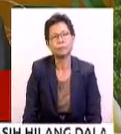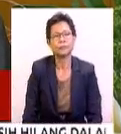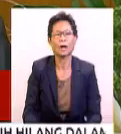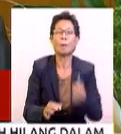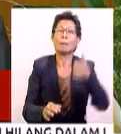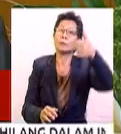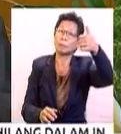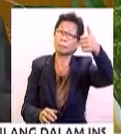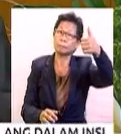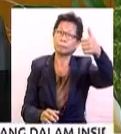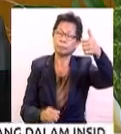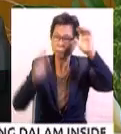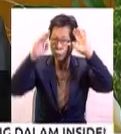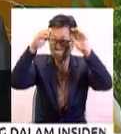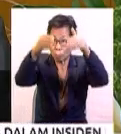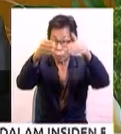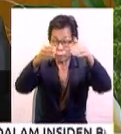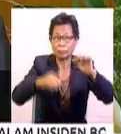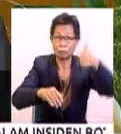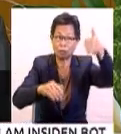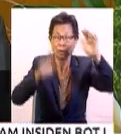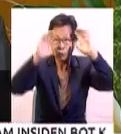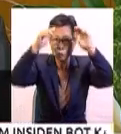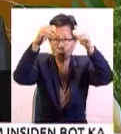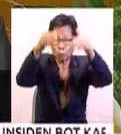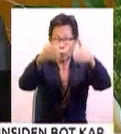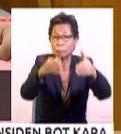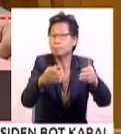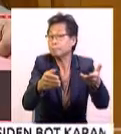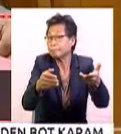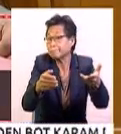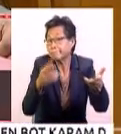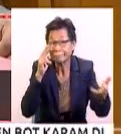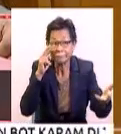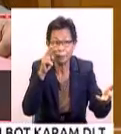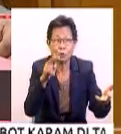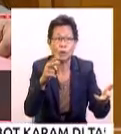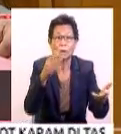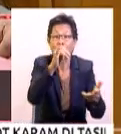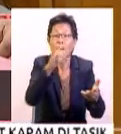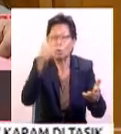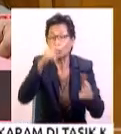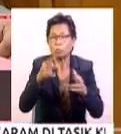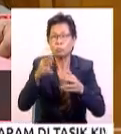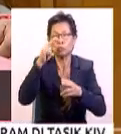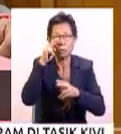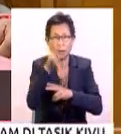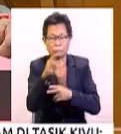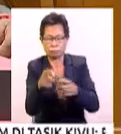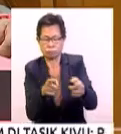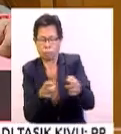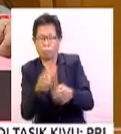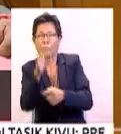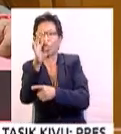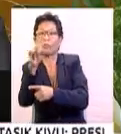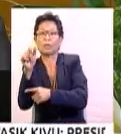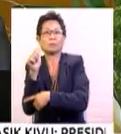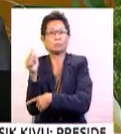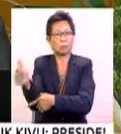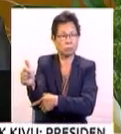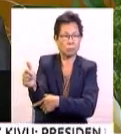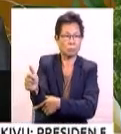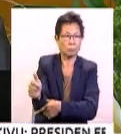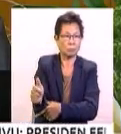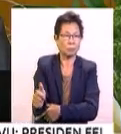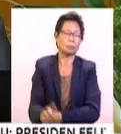pertama sekalinya, tumpuan utama ya, adalah untuk melihat kepada tadbir urus Felda itu sendiri. Susun